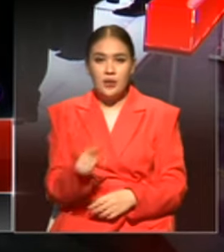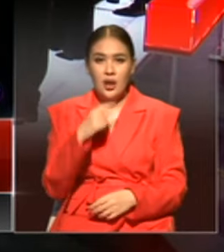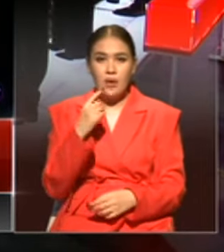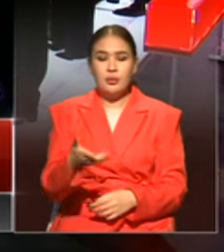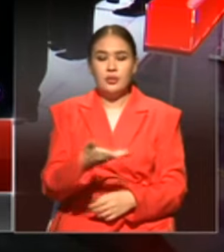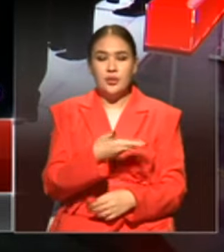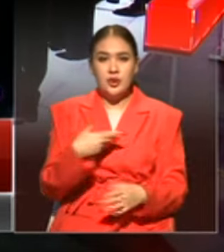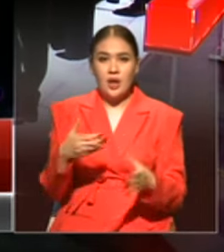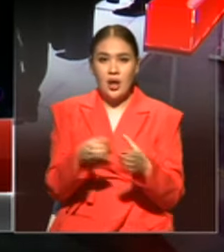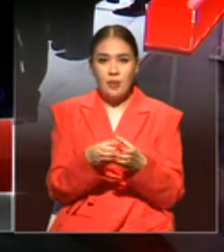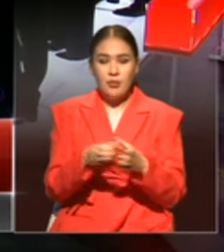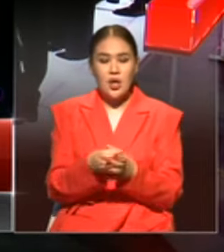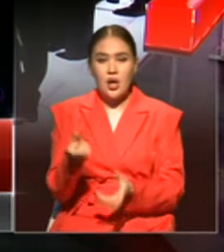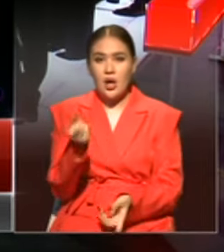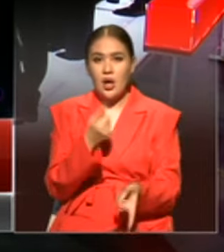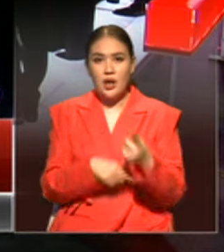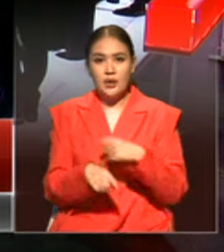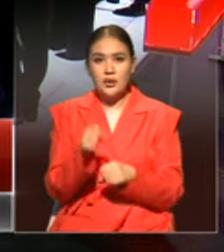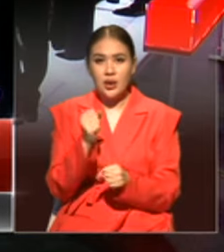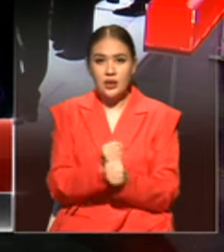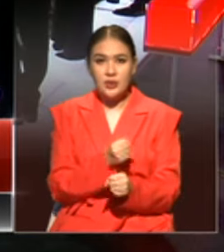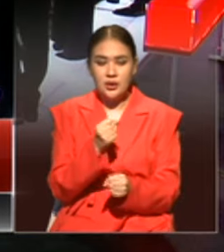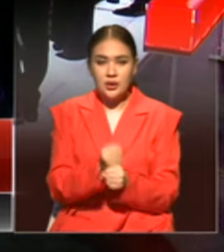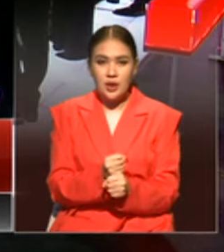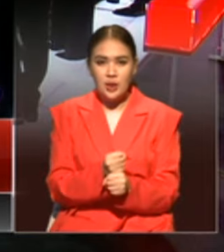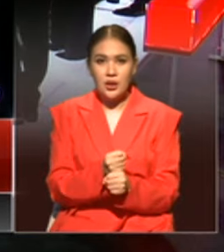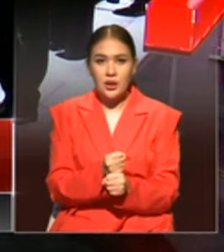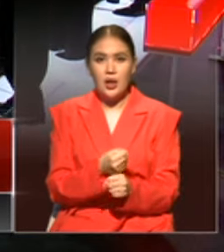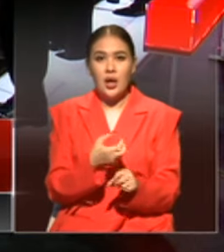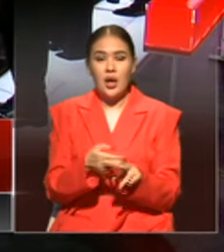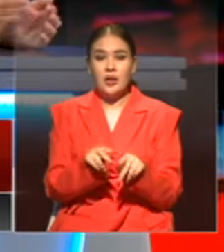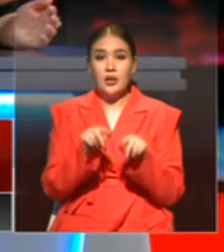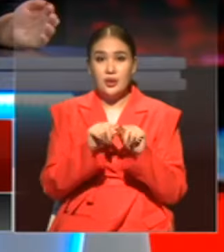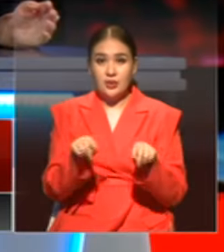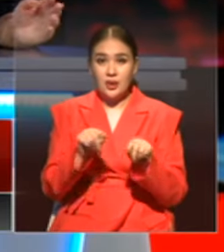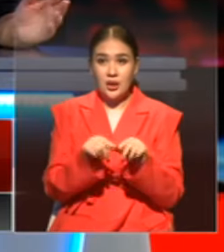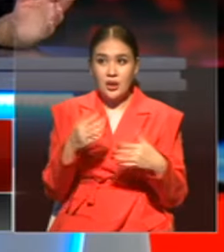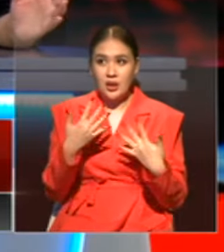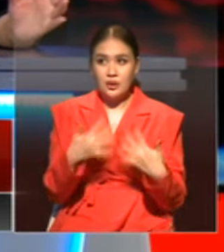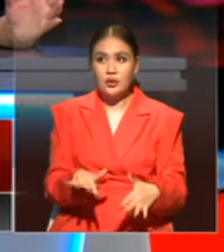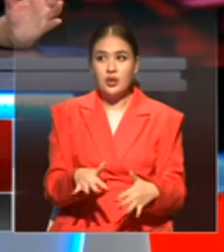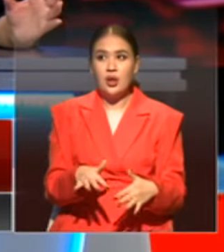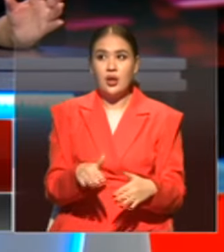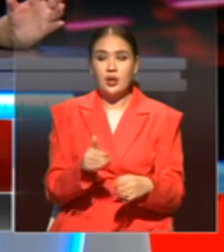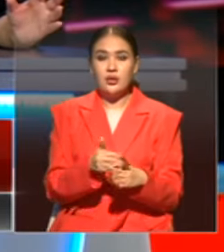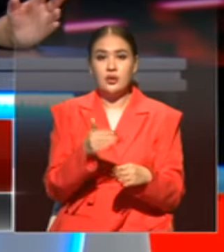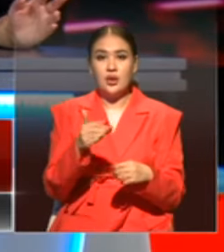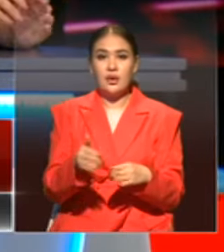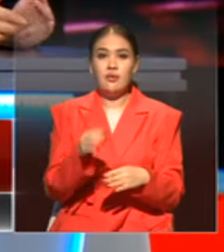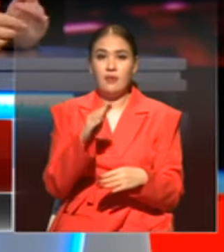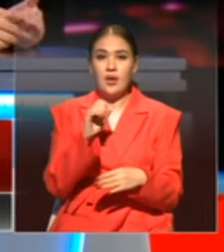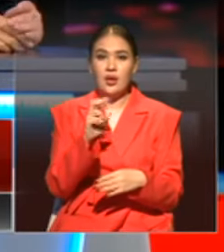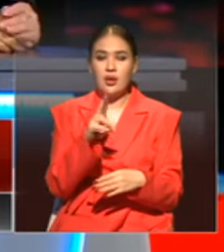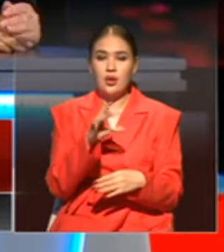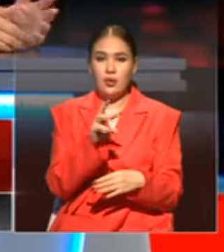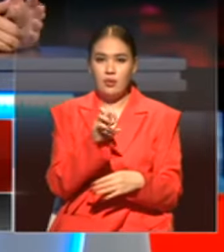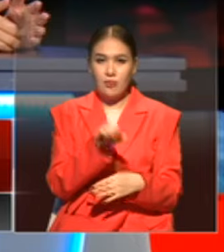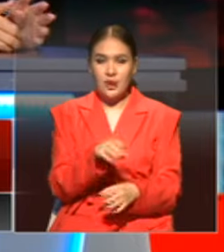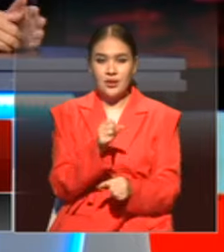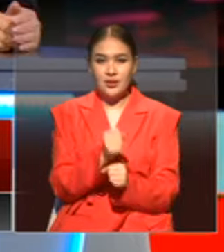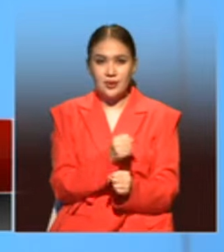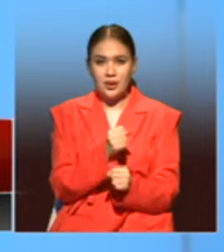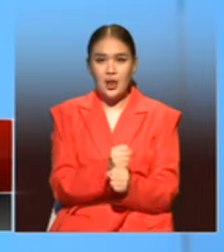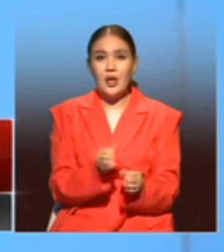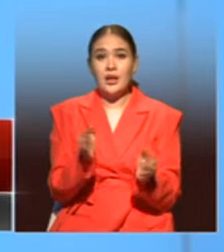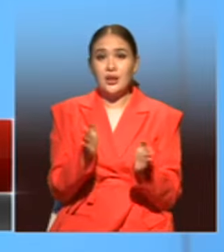компаниялар, мысалы, қайта өңдеумен айналысамыз, бірақ біз қайта өңдегенде, мысалы, Әділет мырзалар өздері анда жаңағы фандамат қойып отыр, бізде мысалы қазір кіші